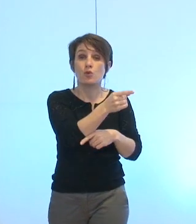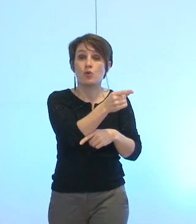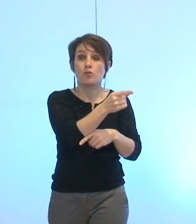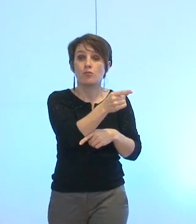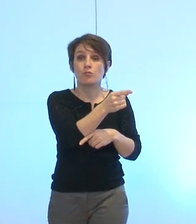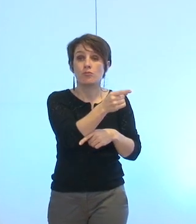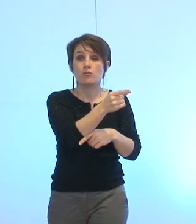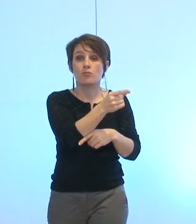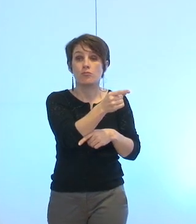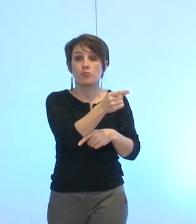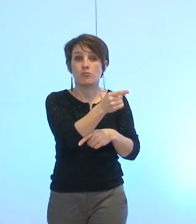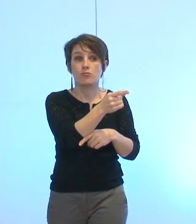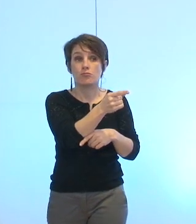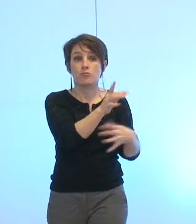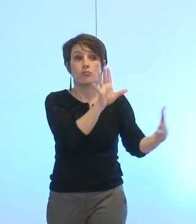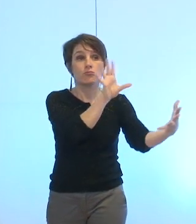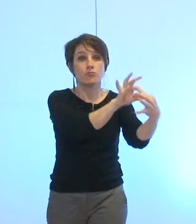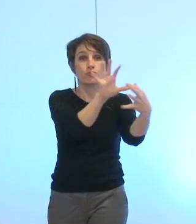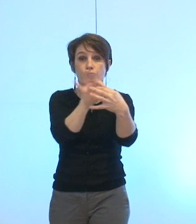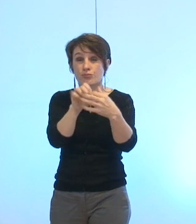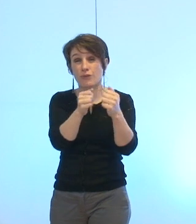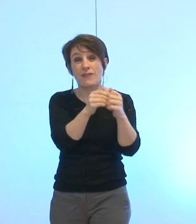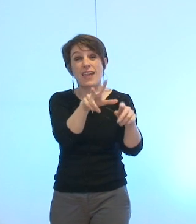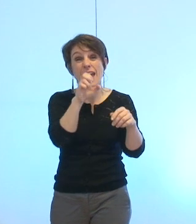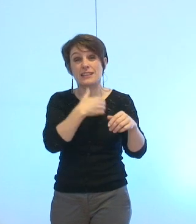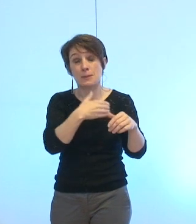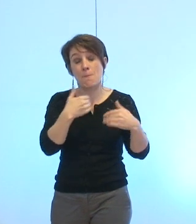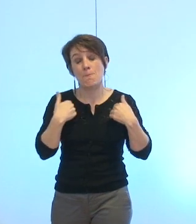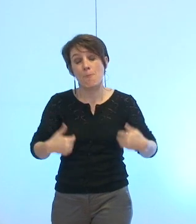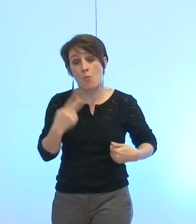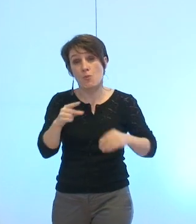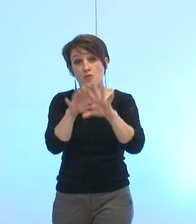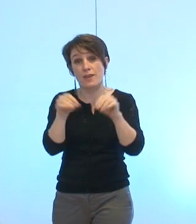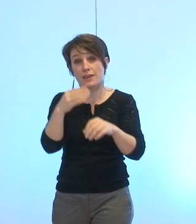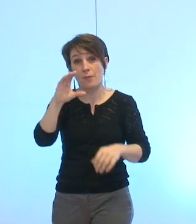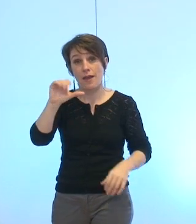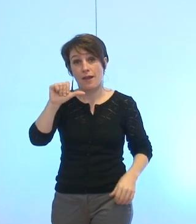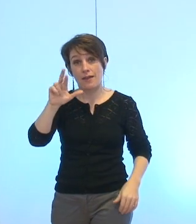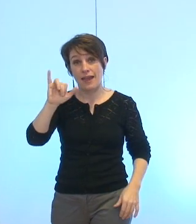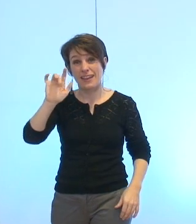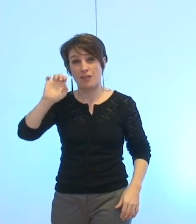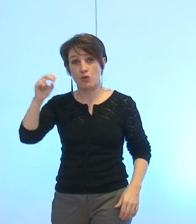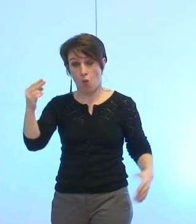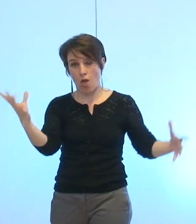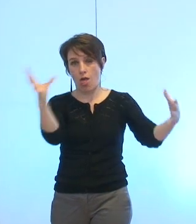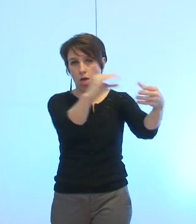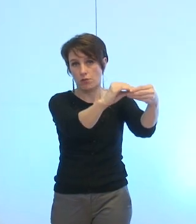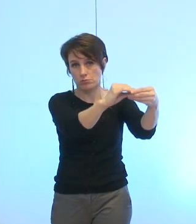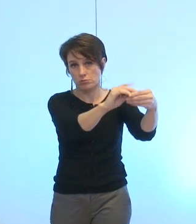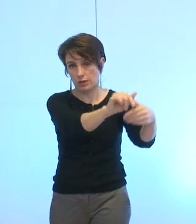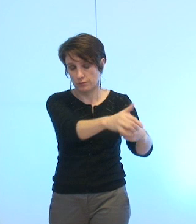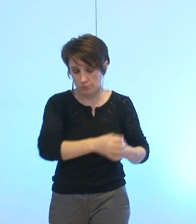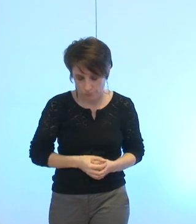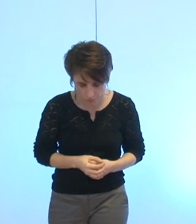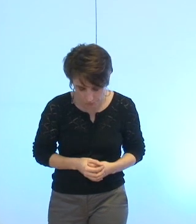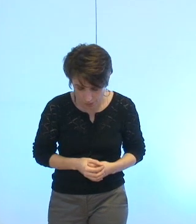cette occasion à d'anciens membres de l'équipe Carignon et malheureusement forcé